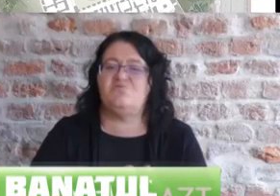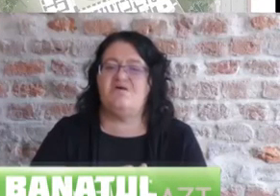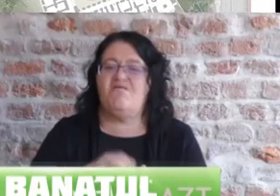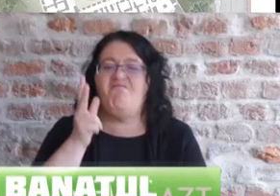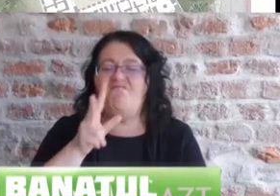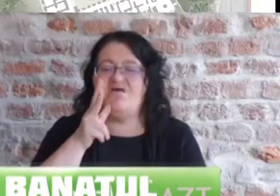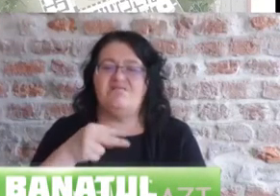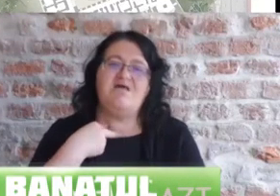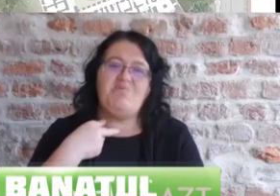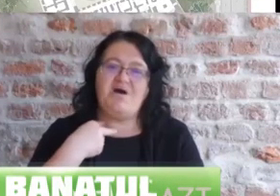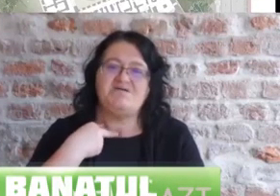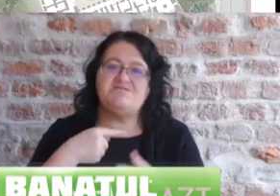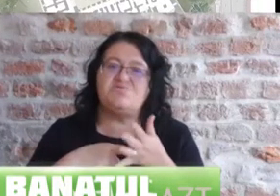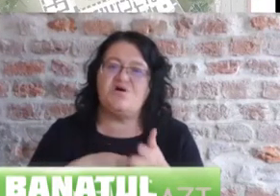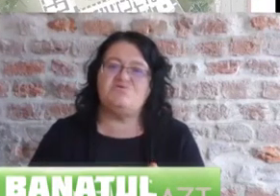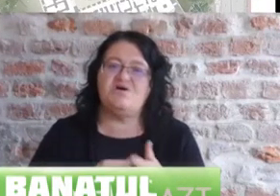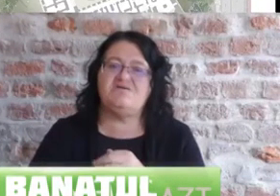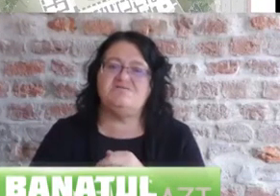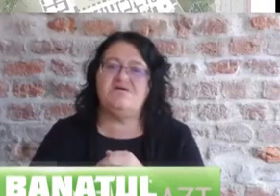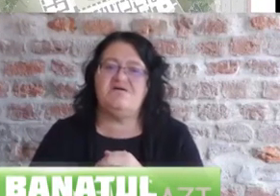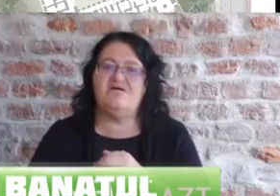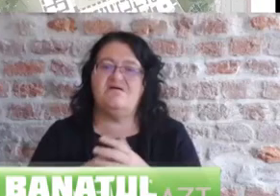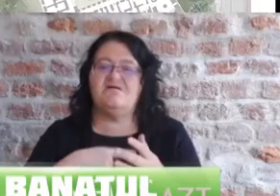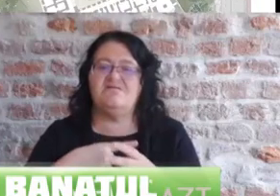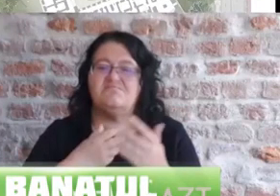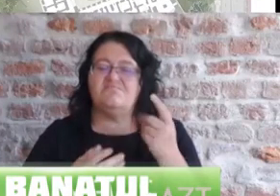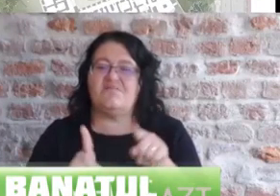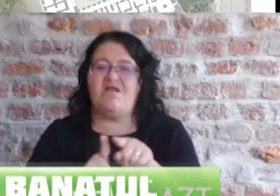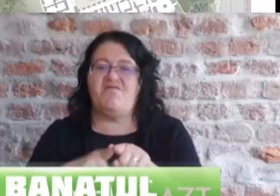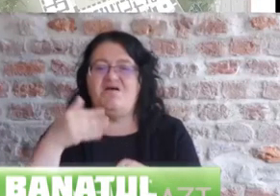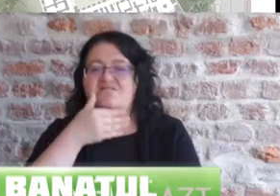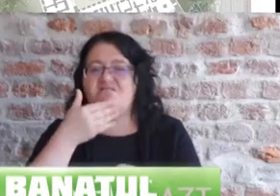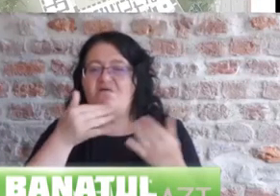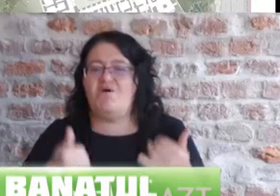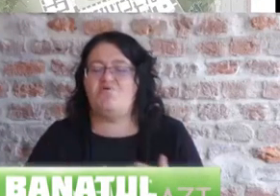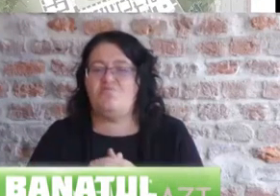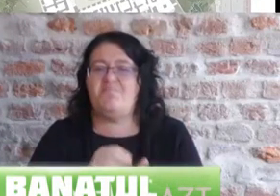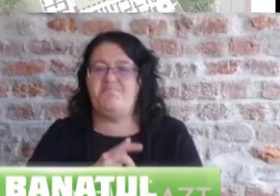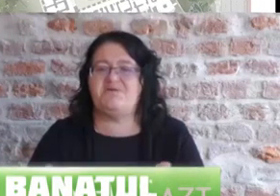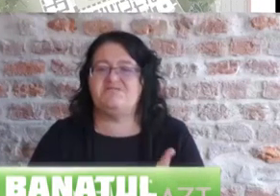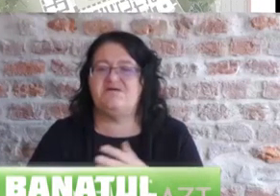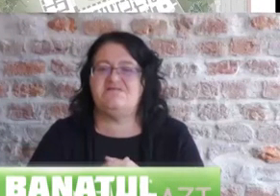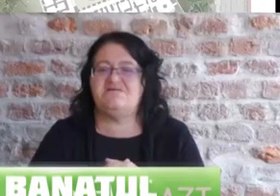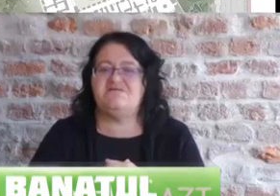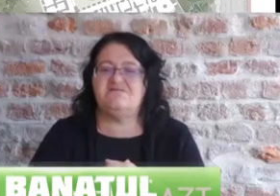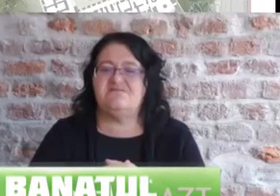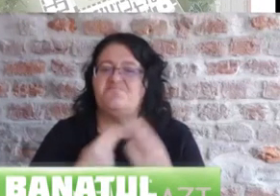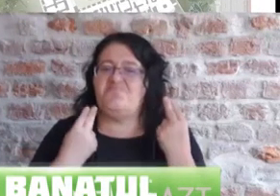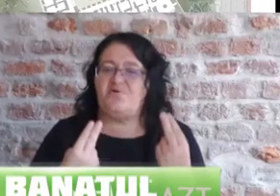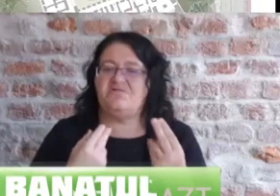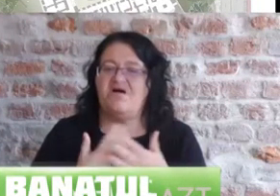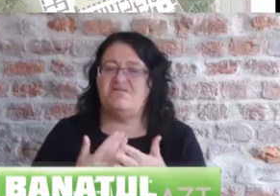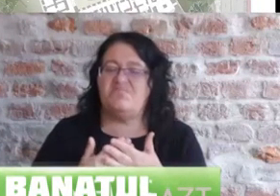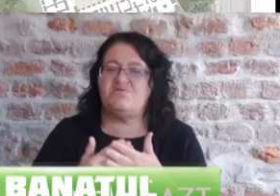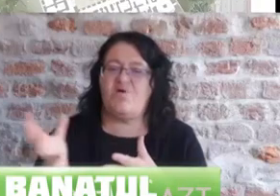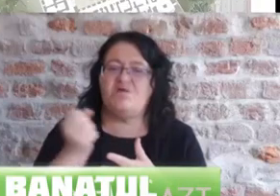peisaj verde-albastru. Aceasta concura foarte bine și cu tema care este acum de o actualitate stringentă,